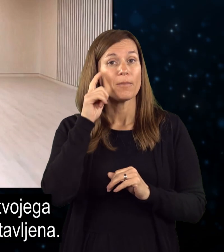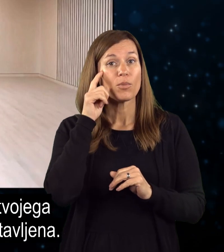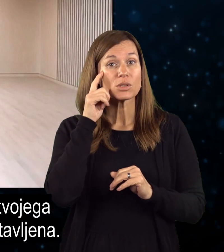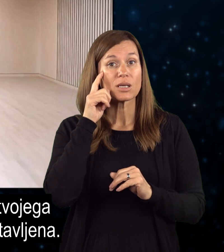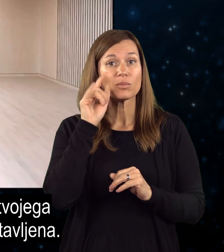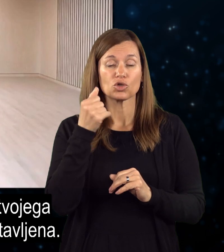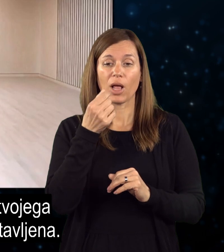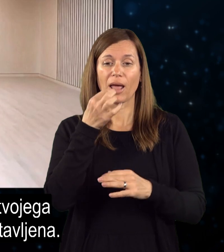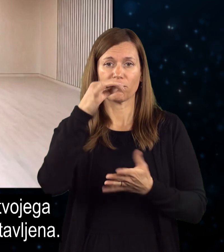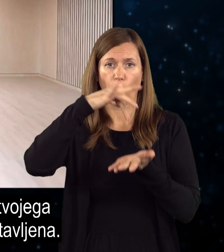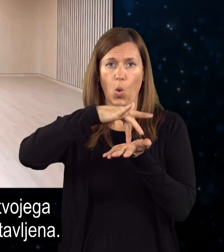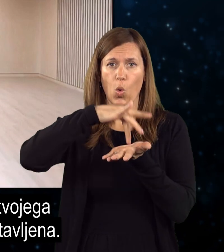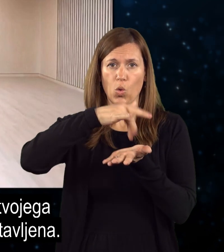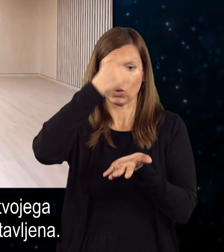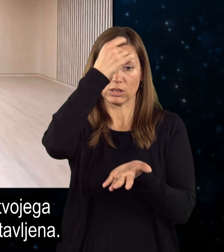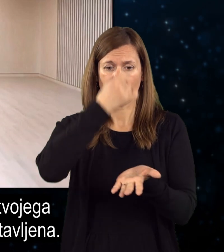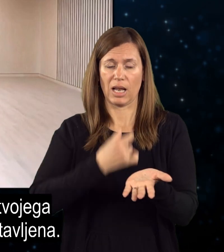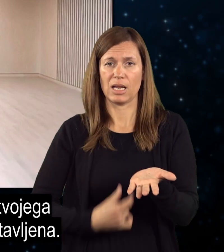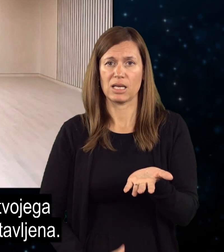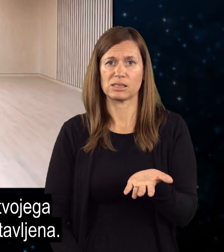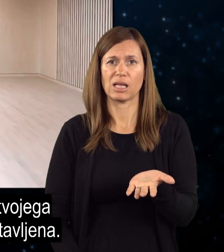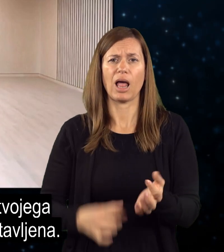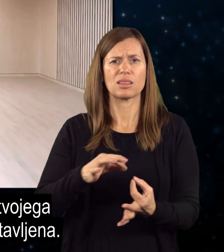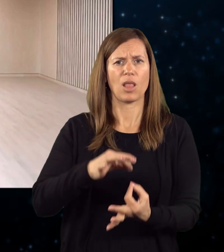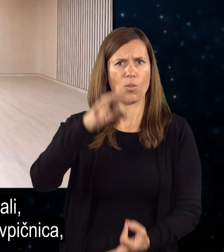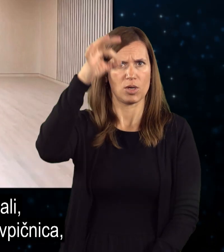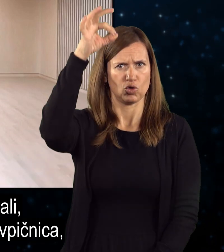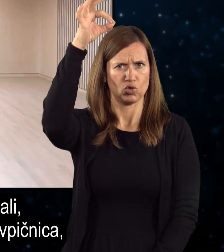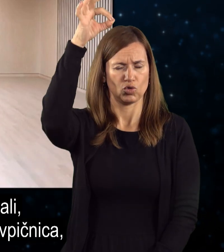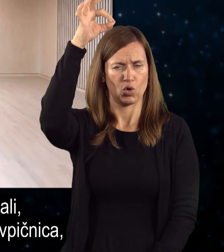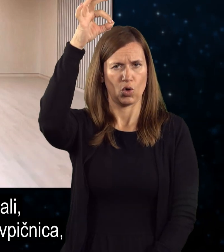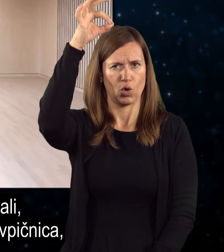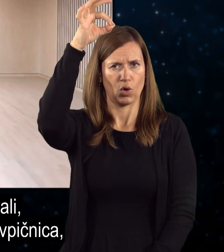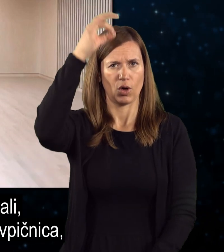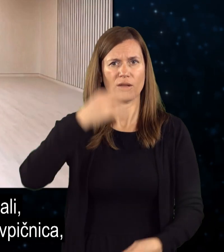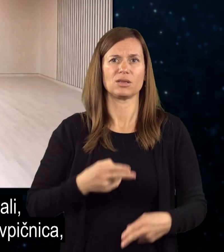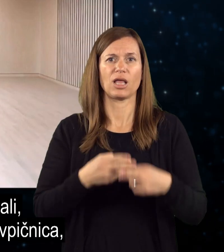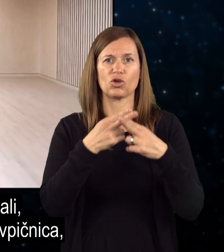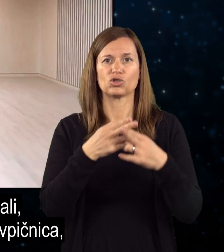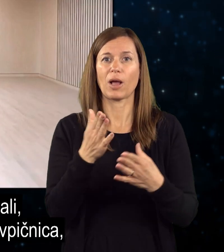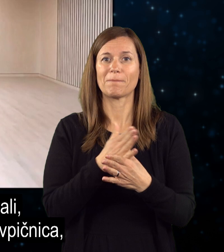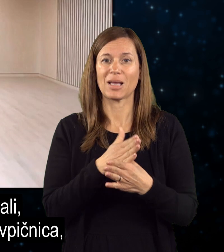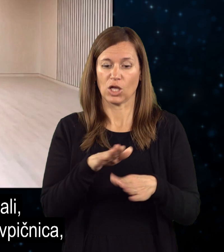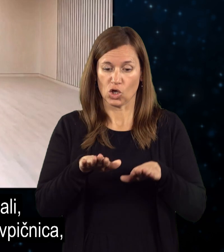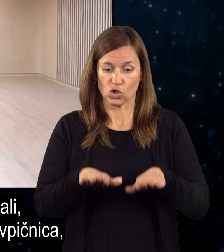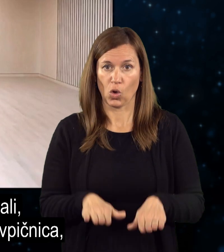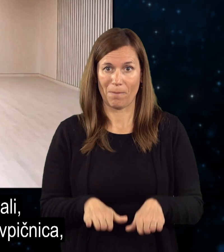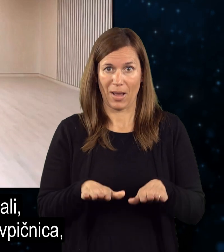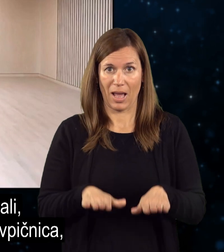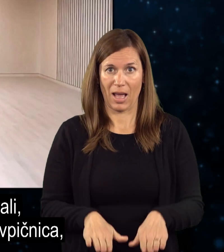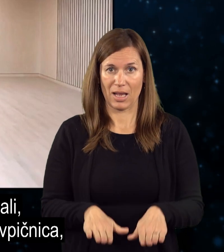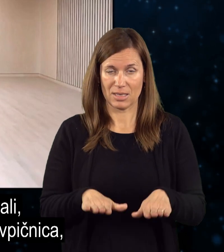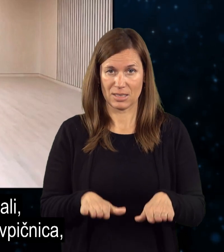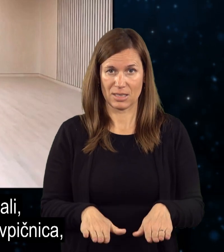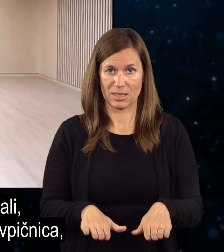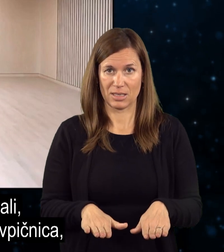Poskrbiš, da je os tvojega telesa navpično postavljena. Teža med stopali, kamor